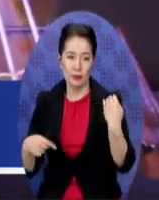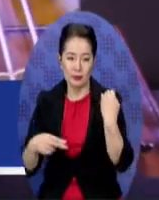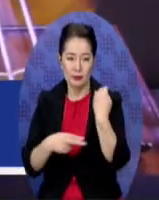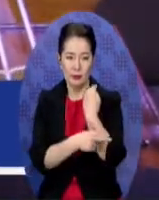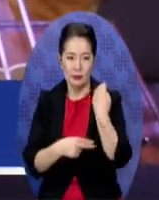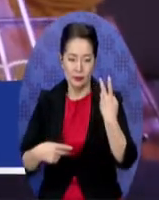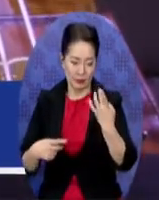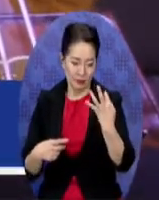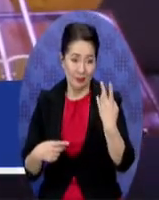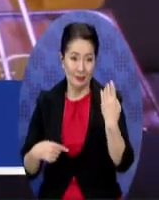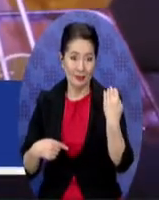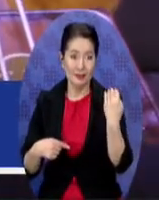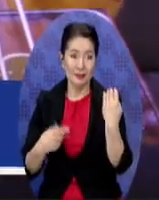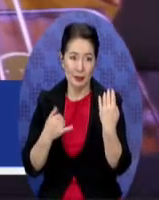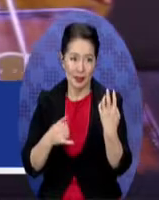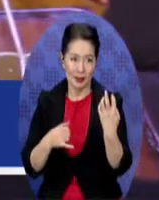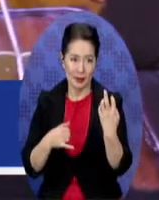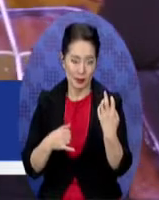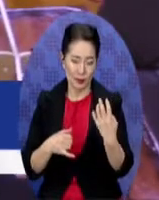Ингээ давуулт.